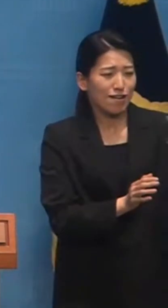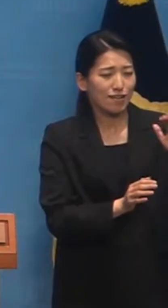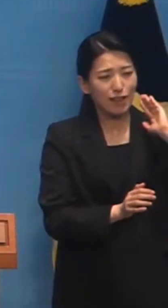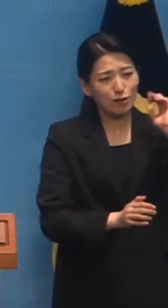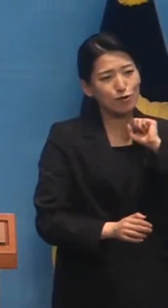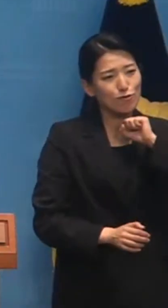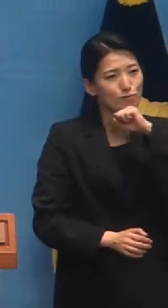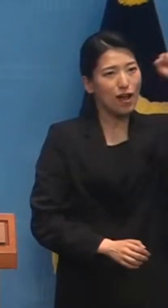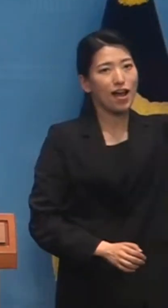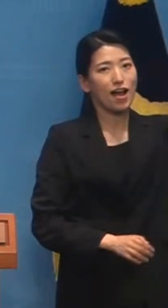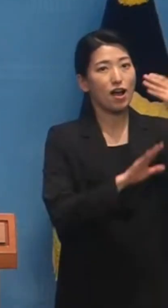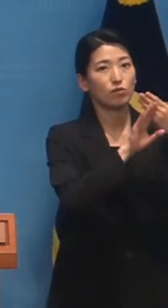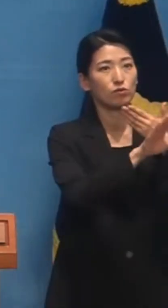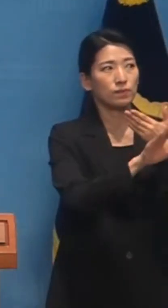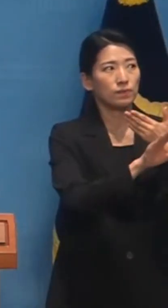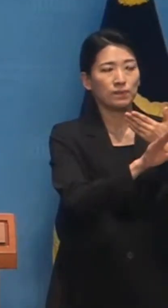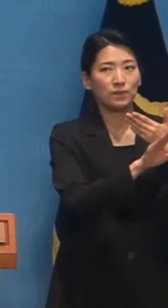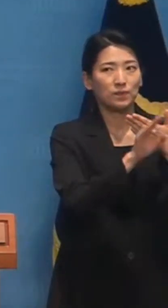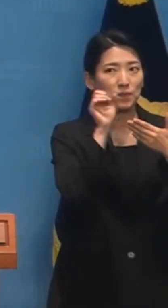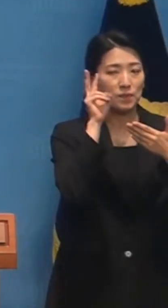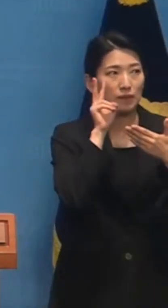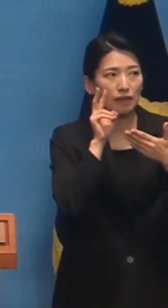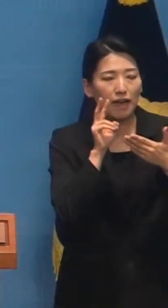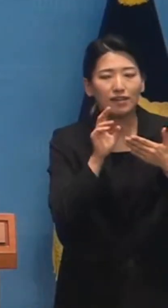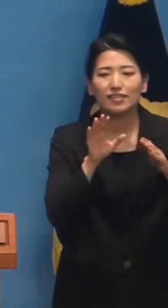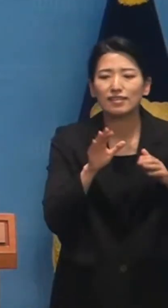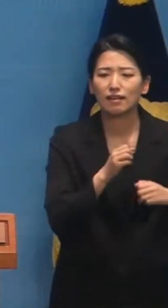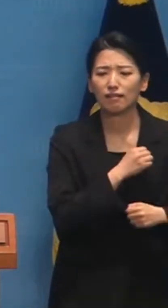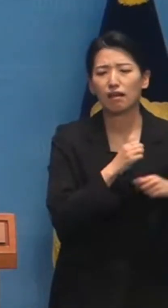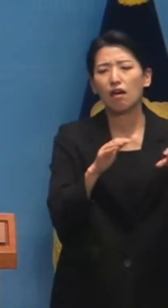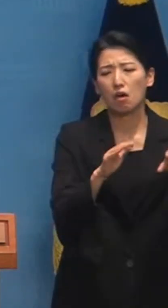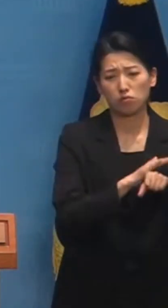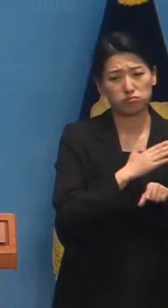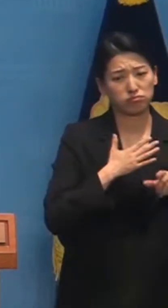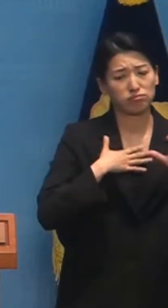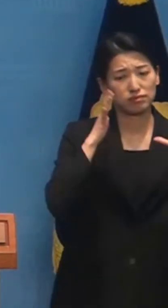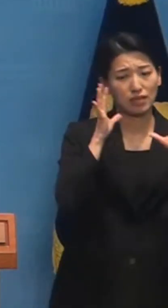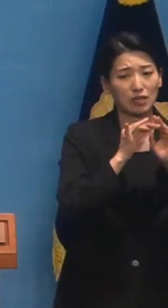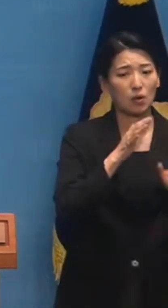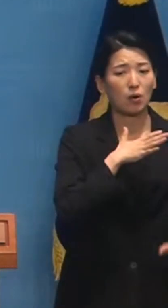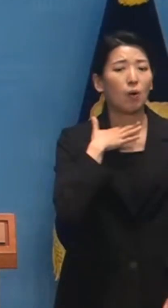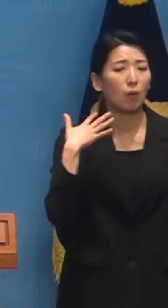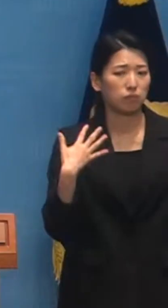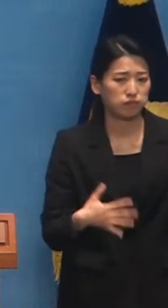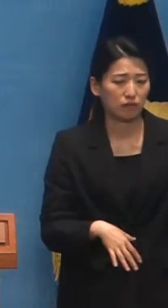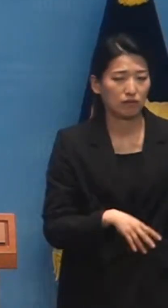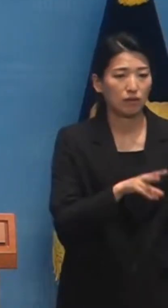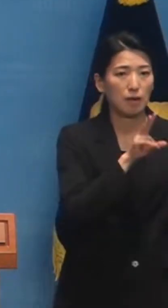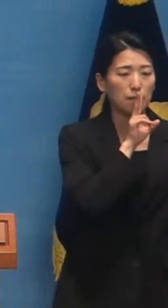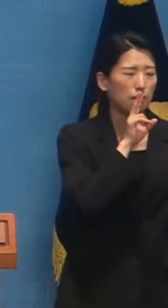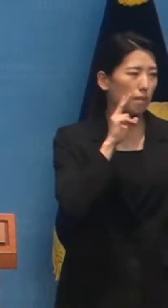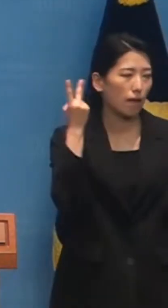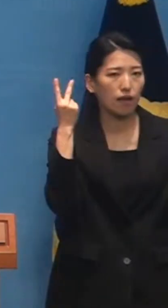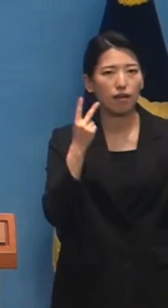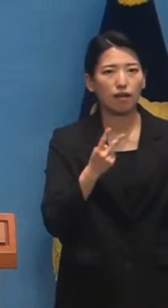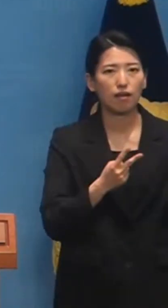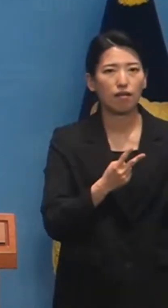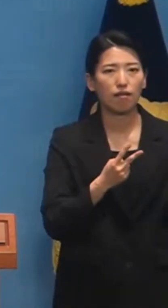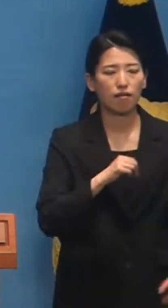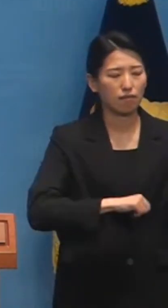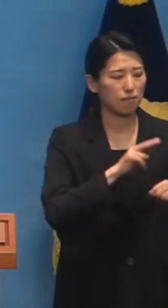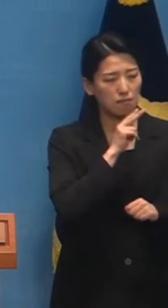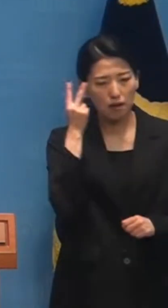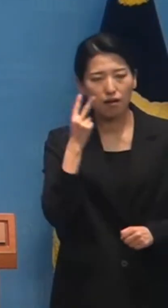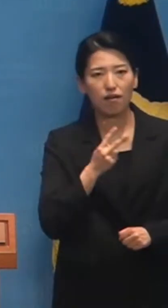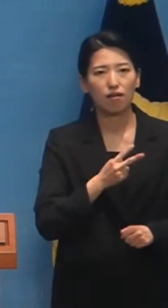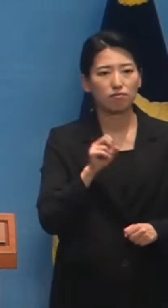않자 이제는 계엄에 한 번도 찬성한 적 없다라며 지금까지 행보가 전면적으로 배치되는